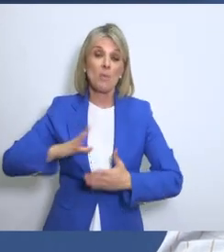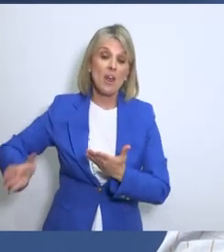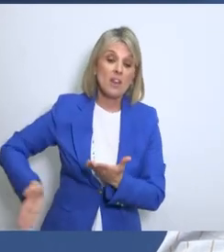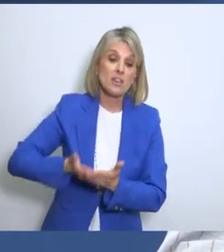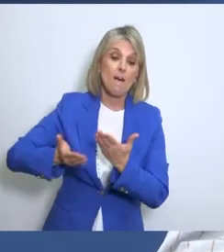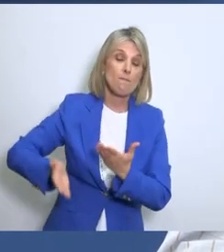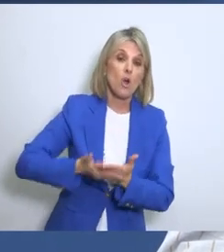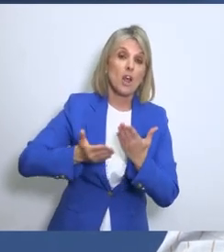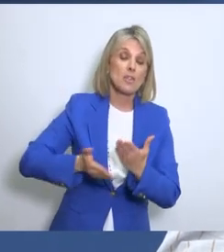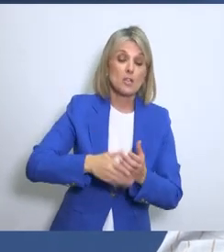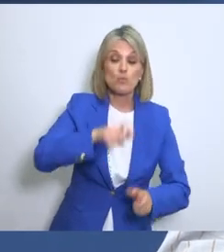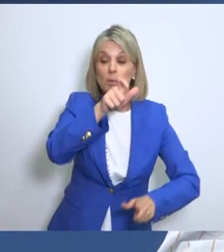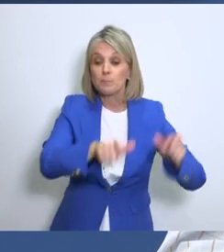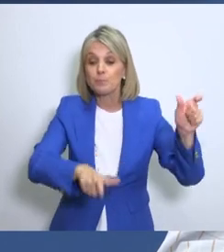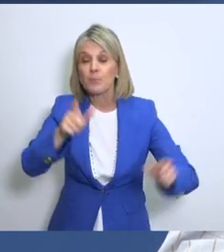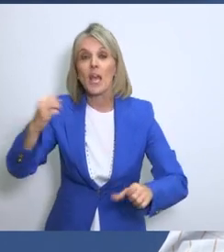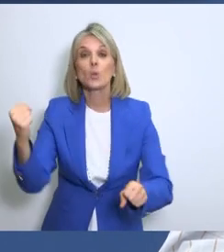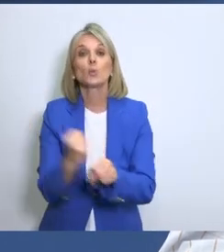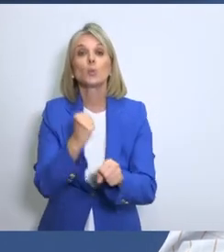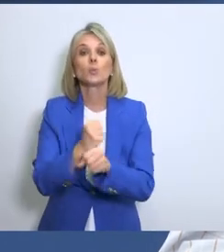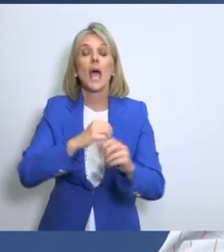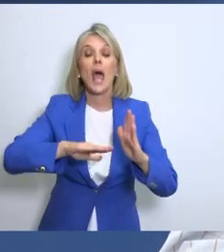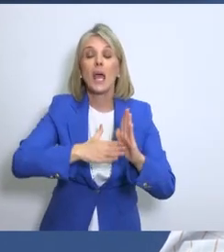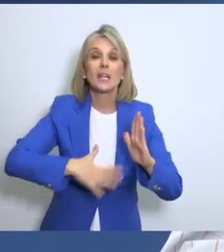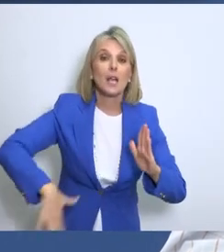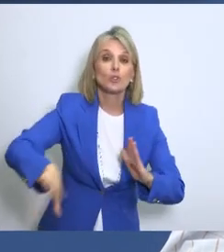τους εργαζόμενους, να βοηθήσει